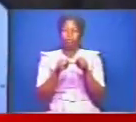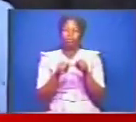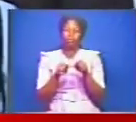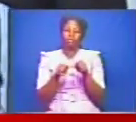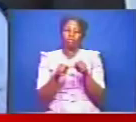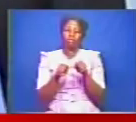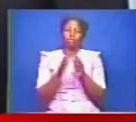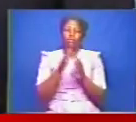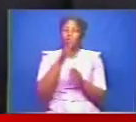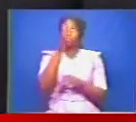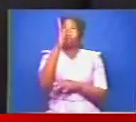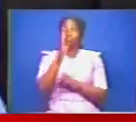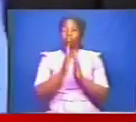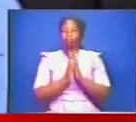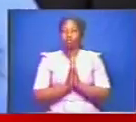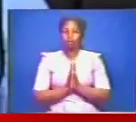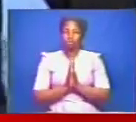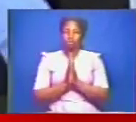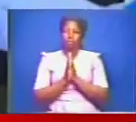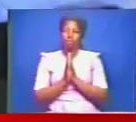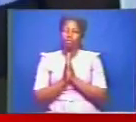Tukumbuke Bwana Taomba.